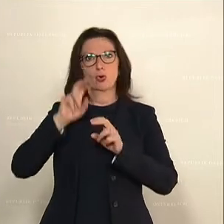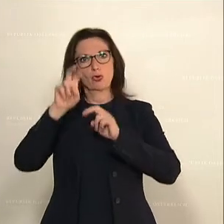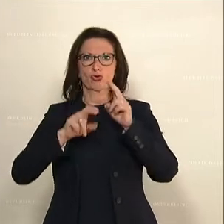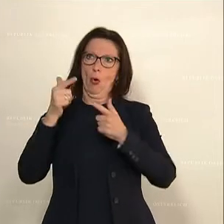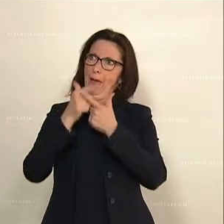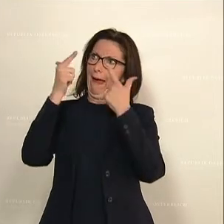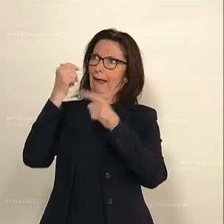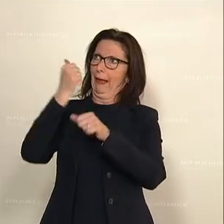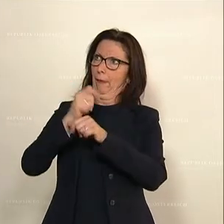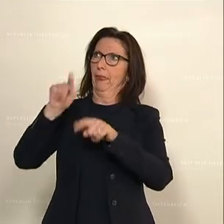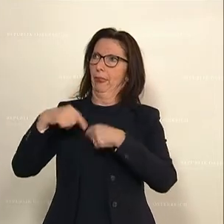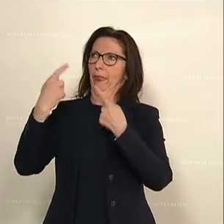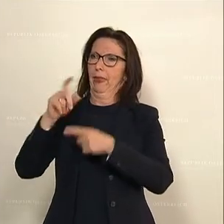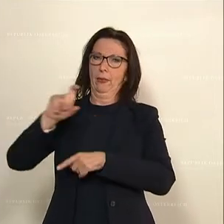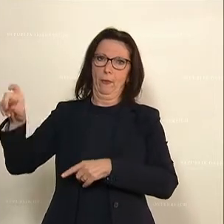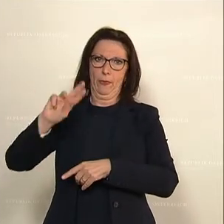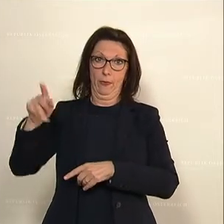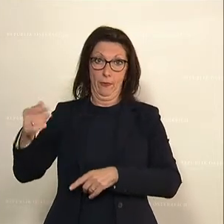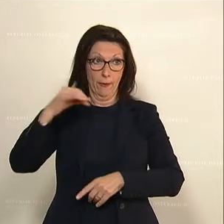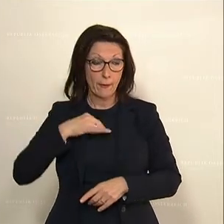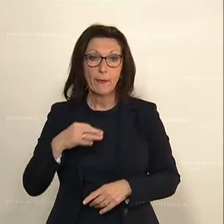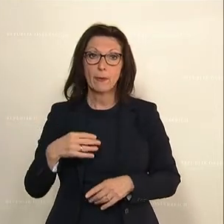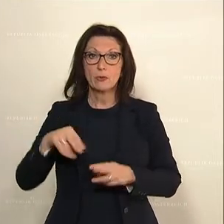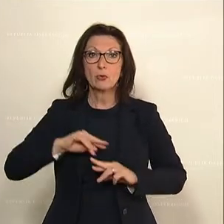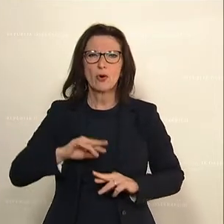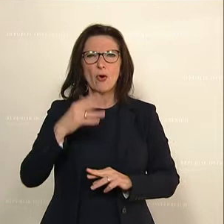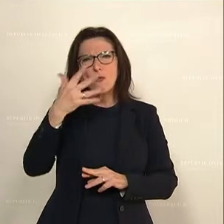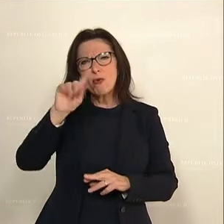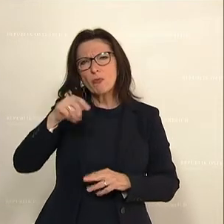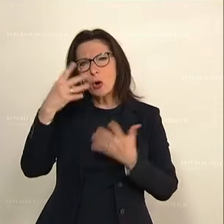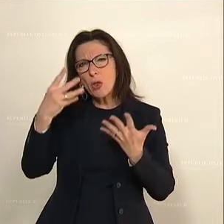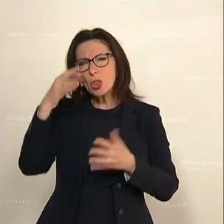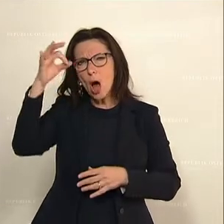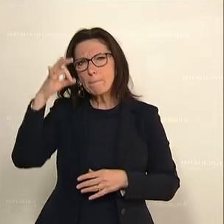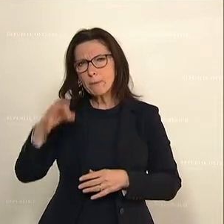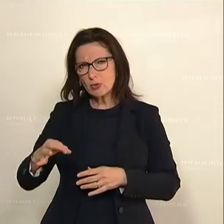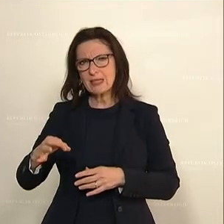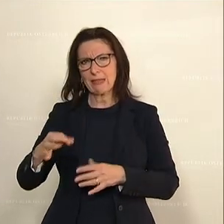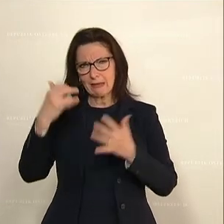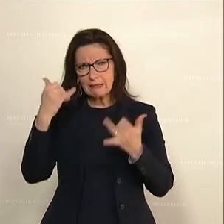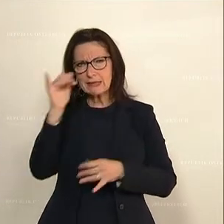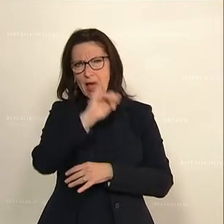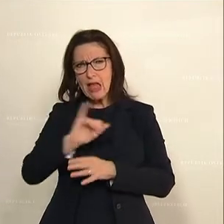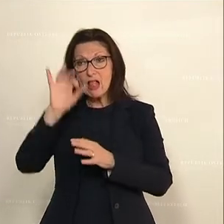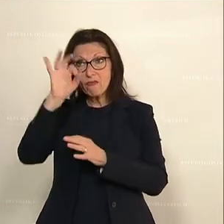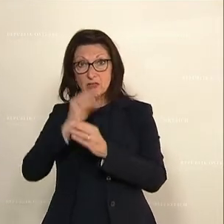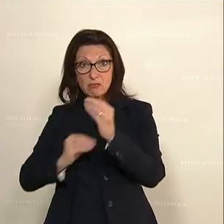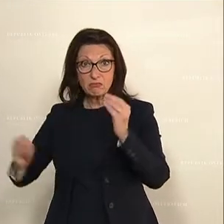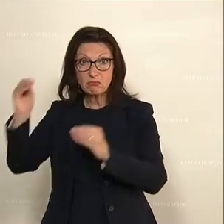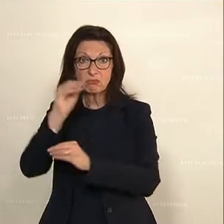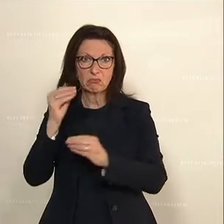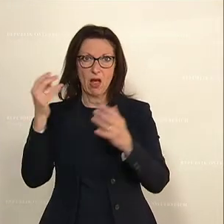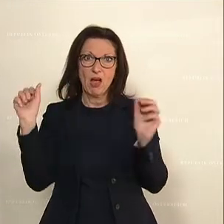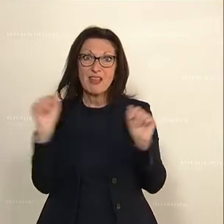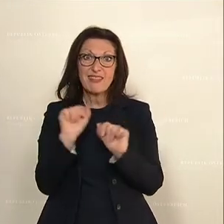der Rekordinflation von 5,9%, der höchste Wert seit 1984, frisst die kalte